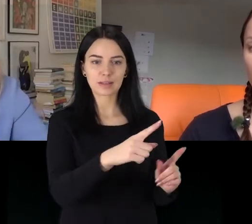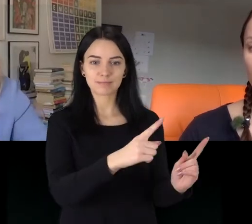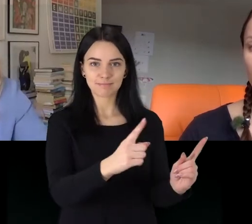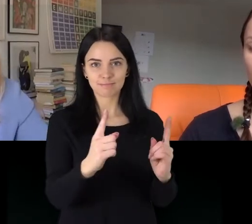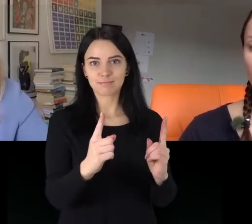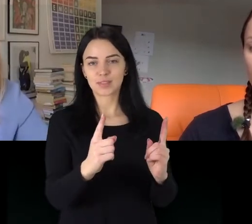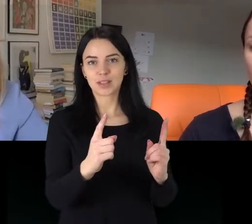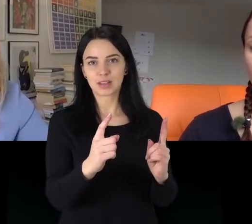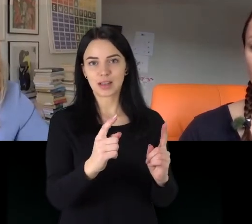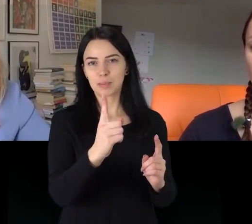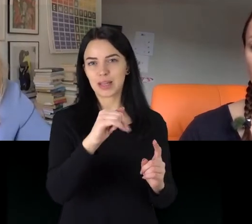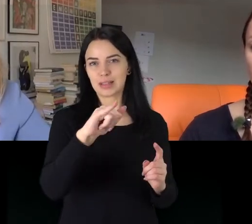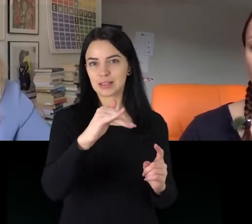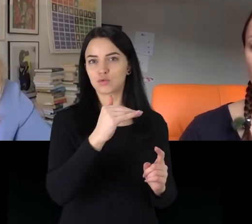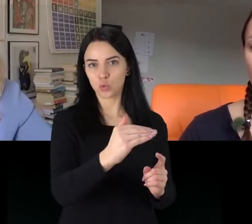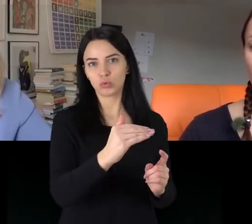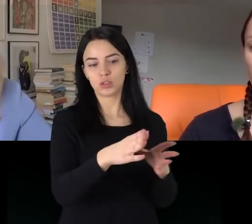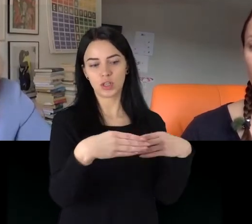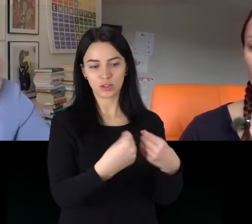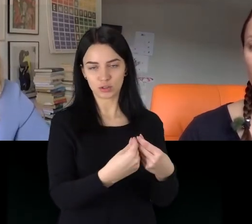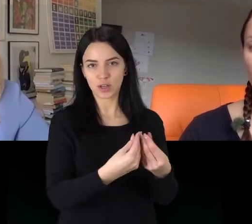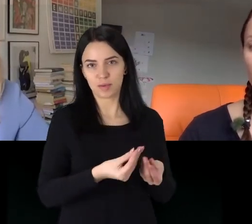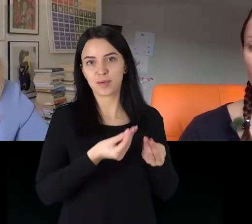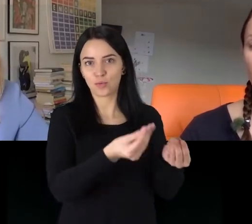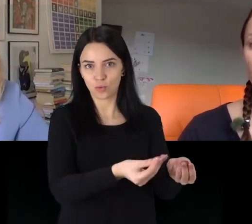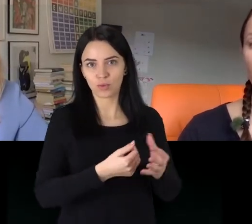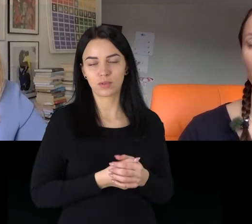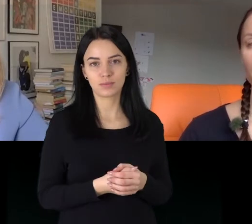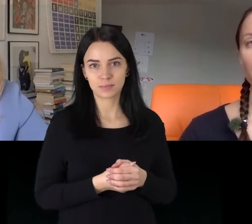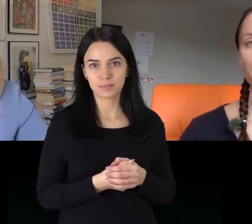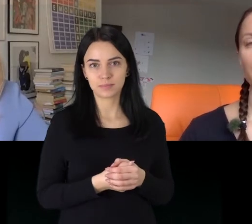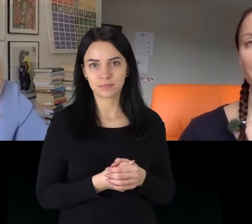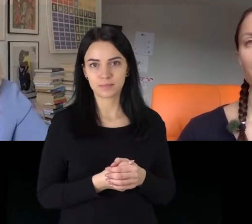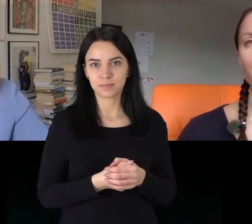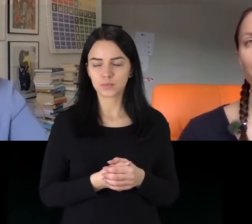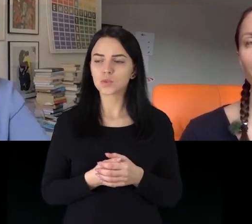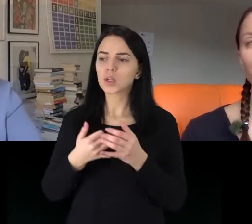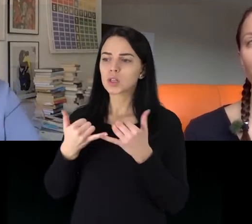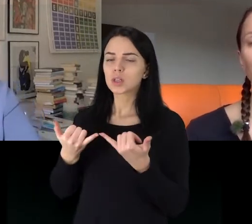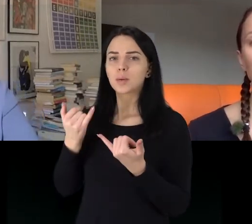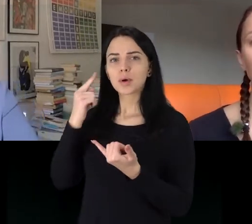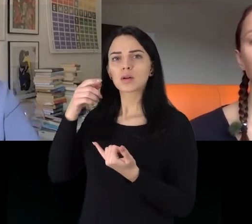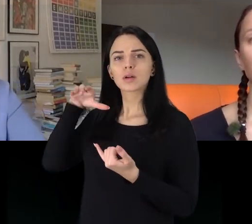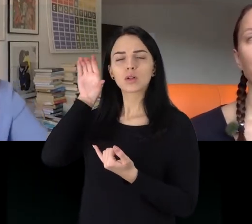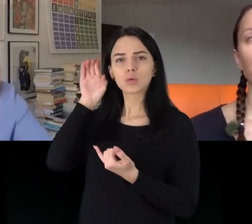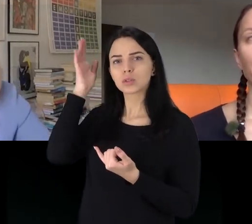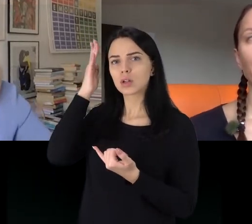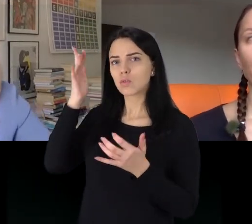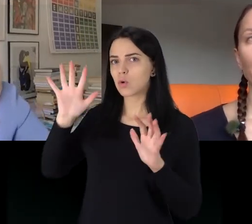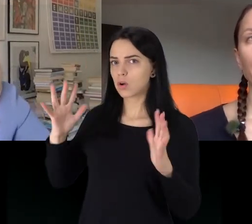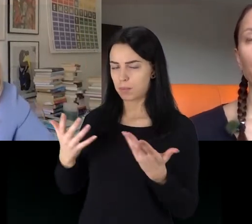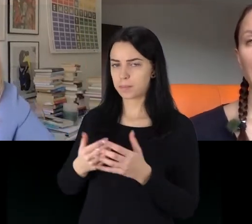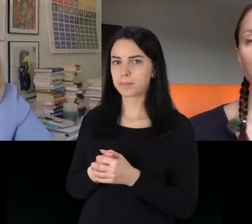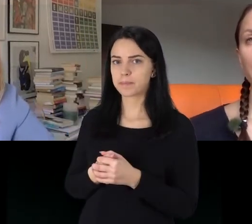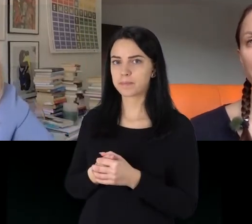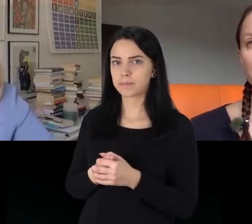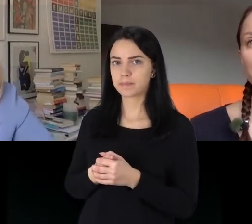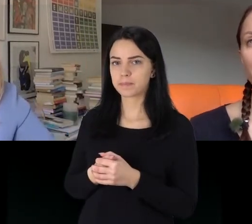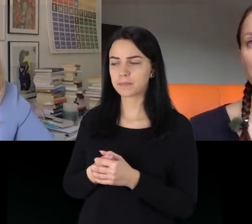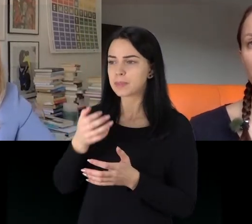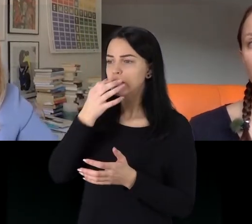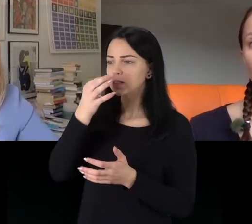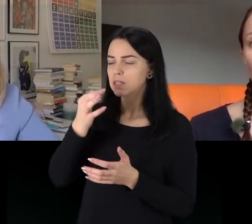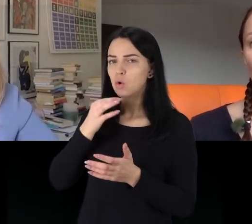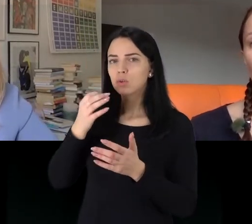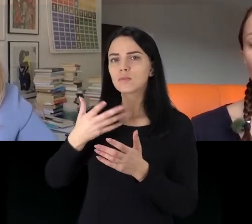nedisfunkcinės šeimos modelį, tai taip pavyks. Ir aš klausydamas jūsų galvojau apie tai, kad jūs sakot, kad